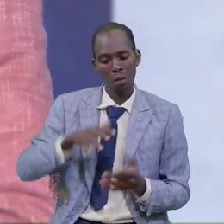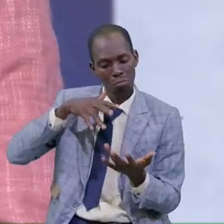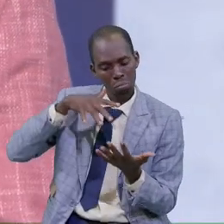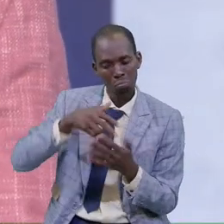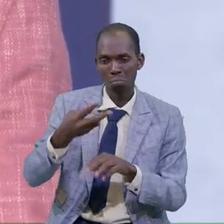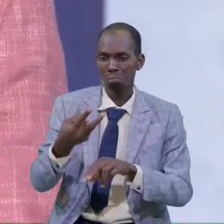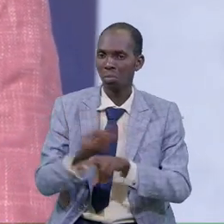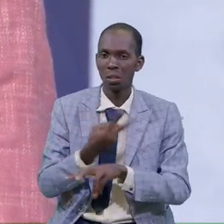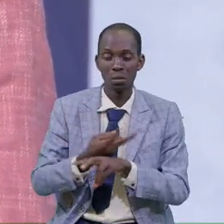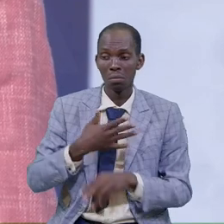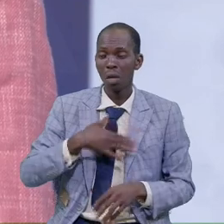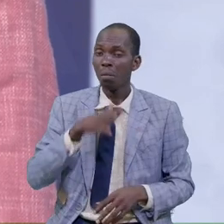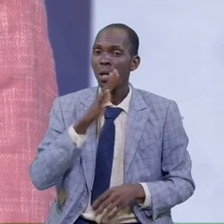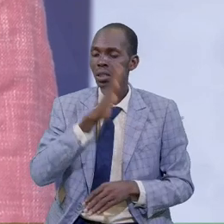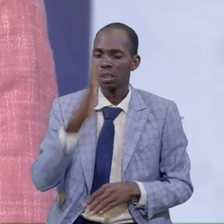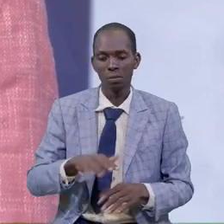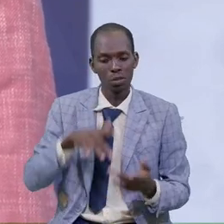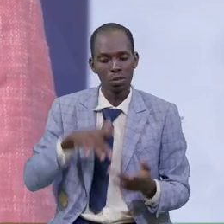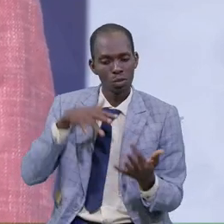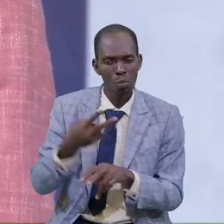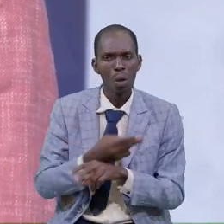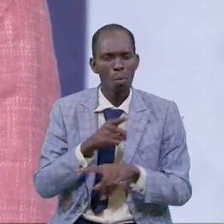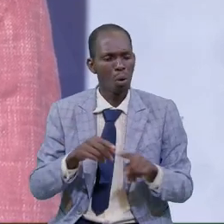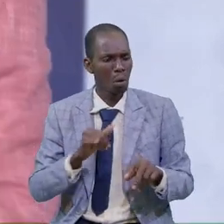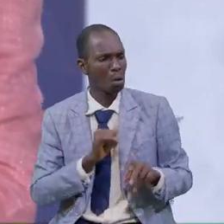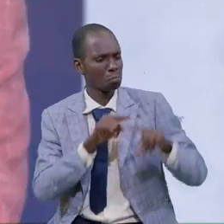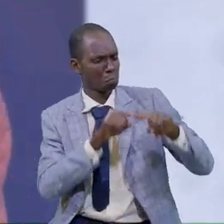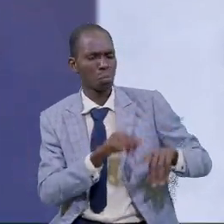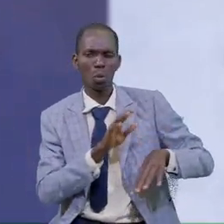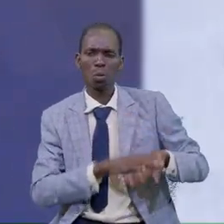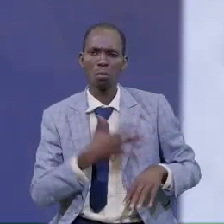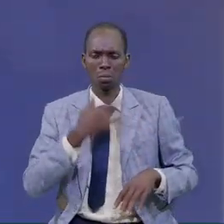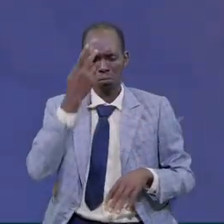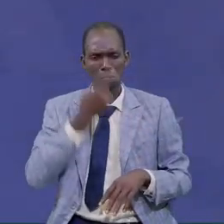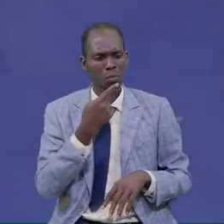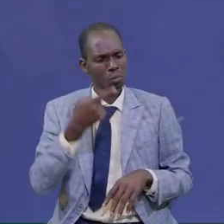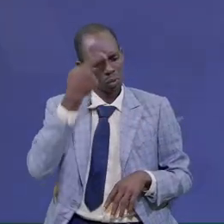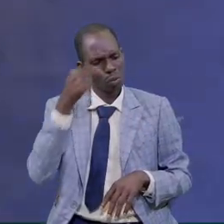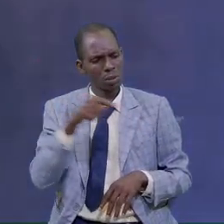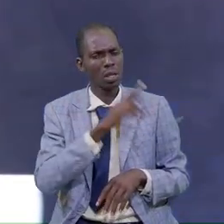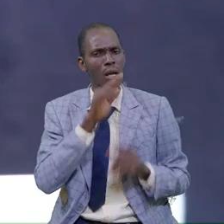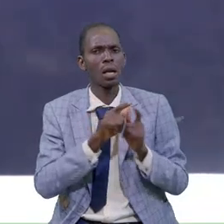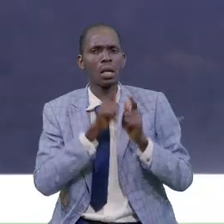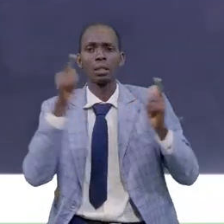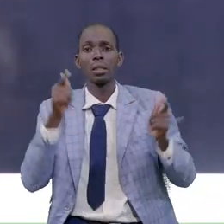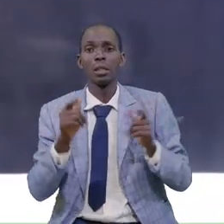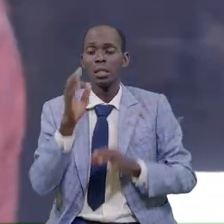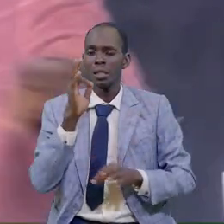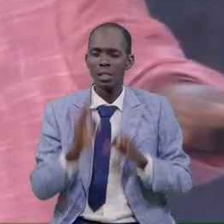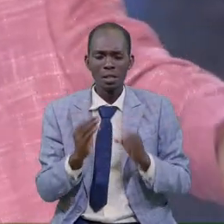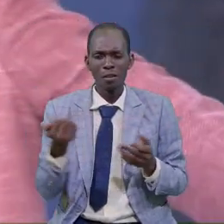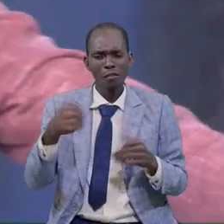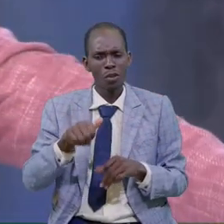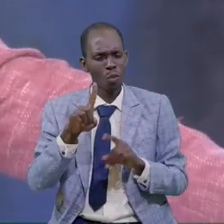étudié les mathématiques. Je les regardais, ils étaient grands. Et je les regardais. Parce que si quelqu'un pouvait être comme mon